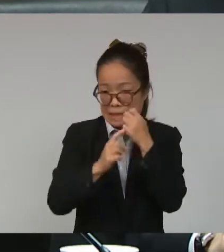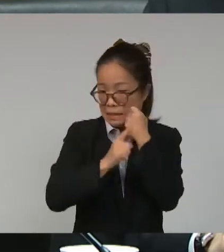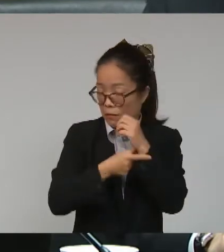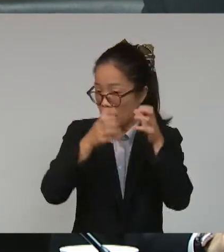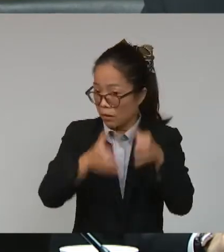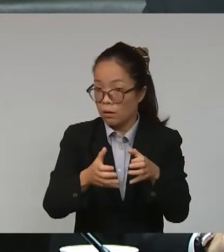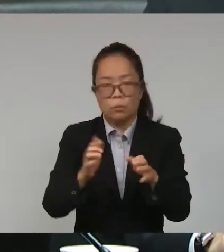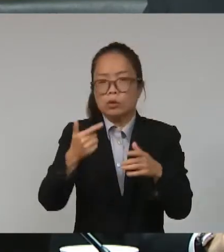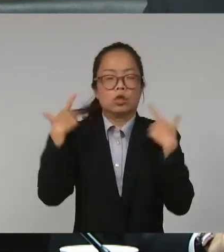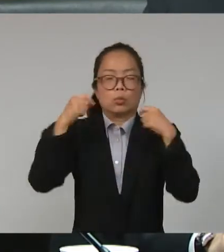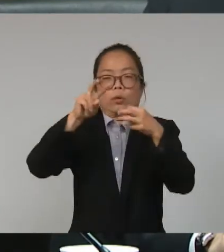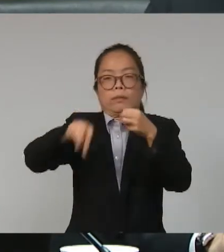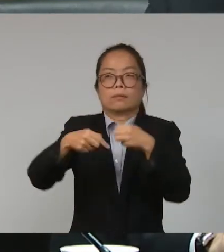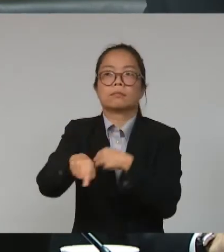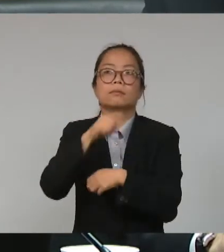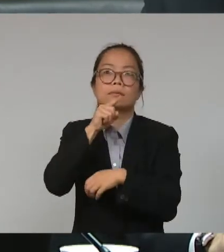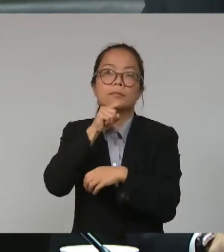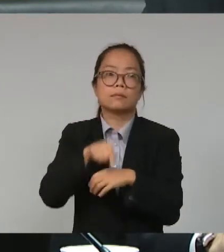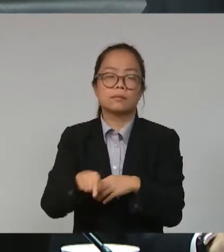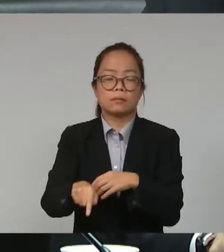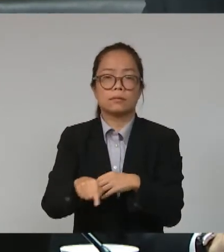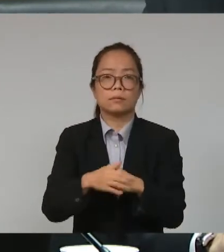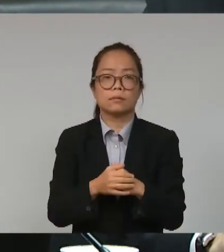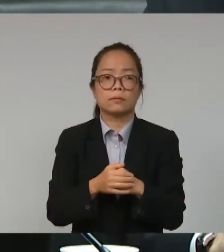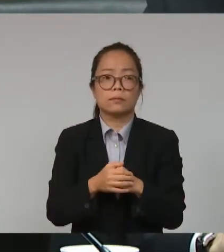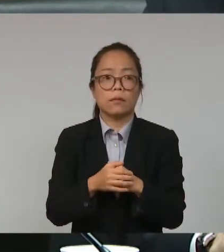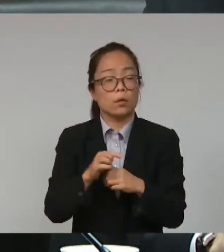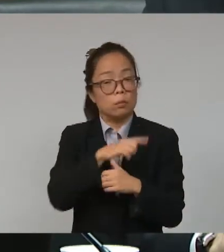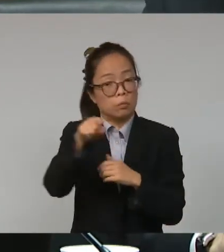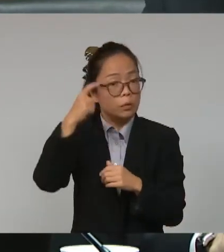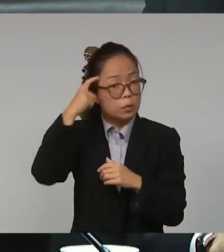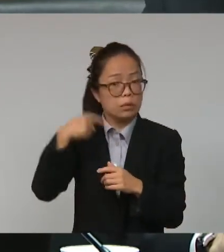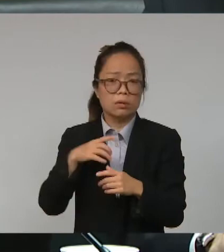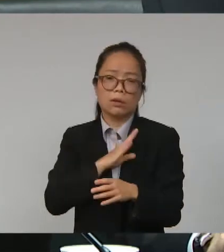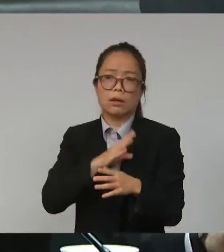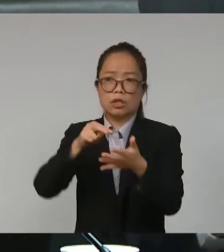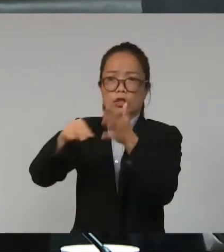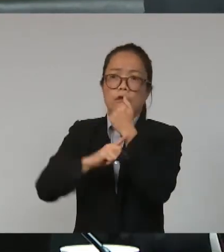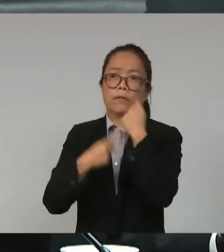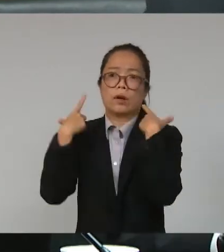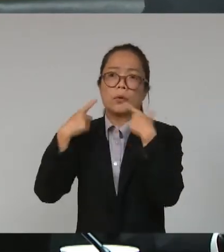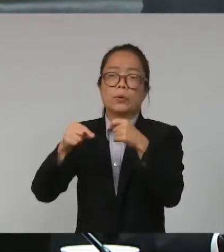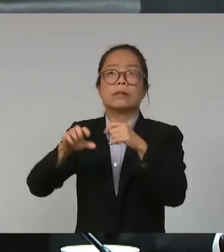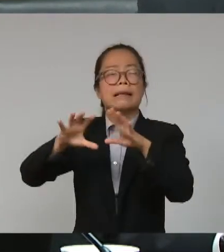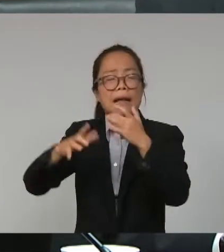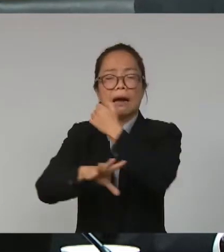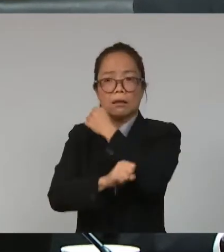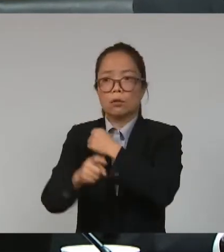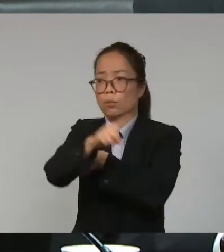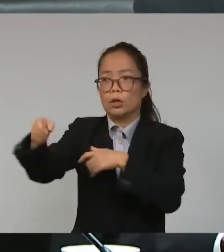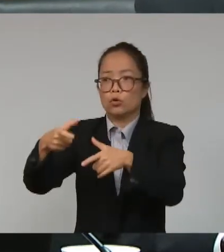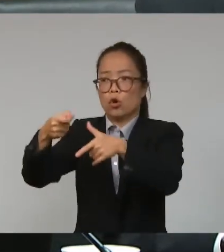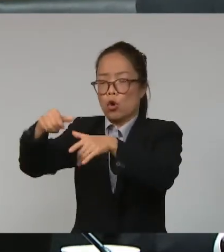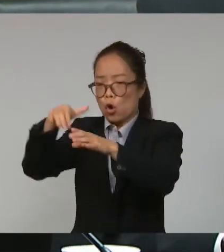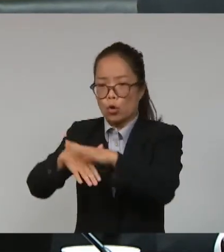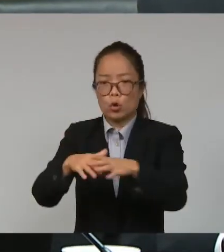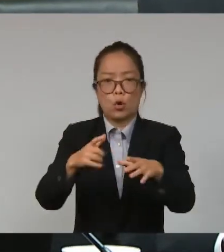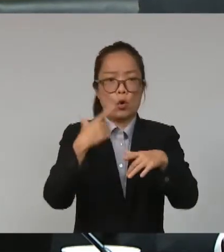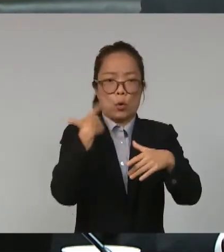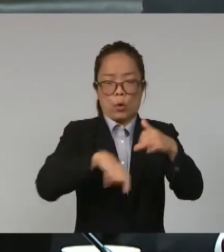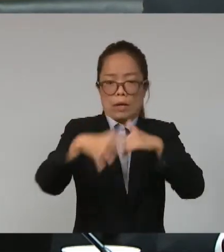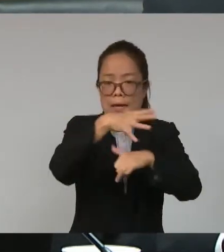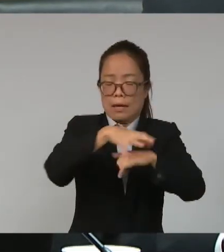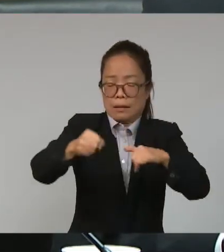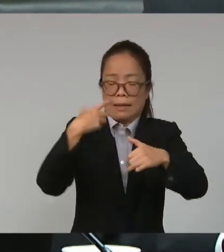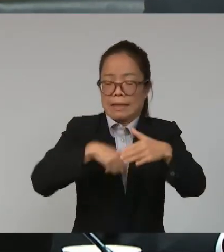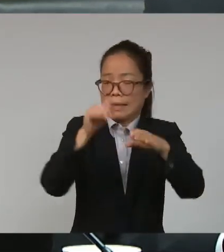立法原则。好，好，我们认为这当然是立法原则，因为我们就是说要公投访大选，到底条文要怎